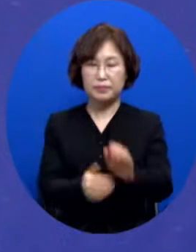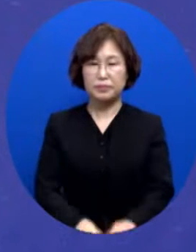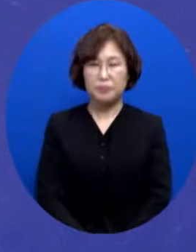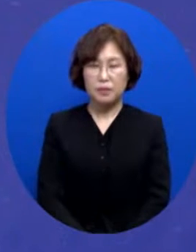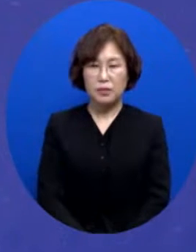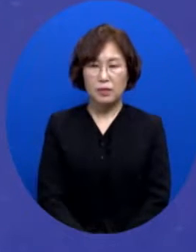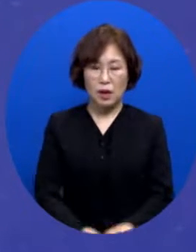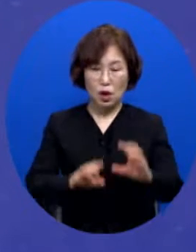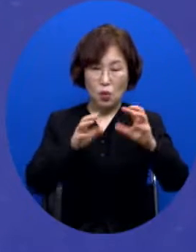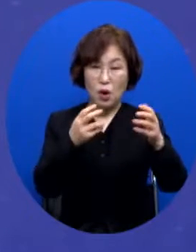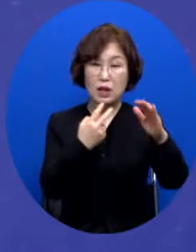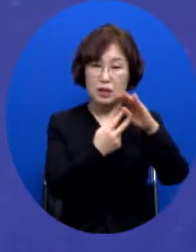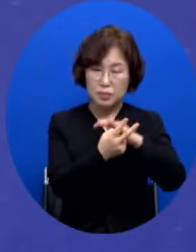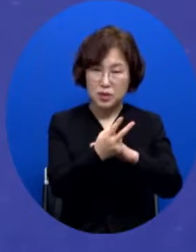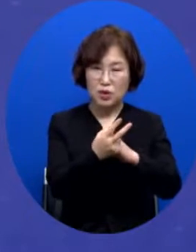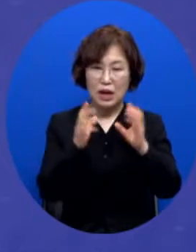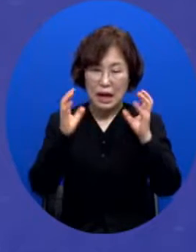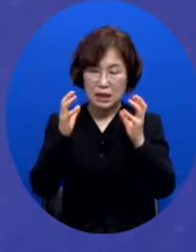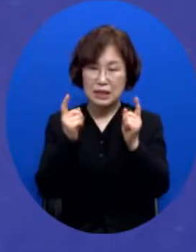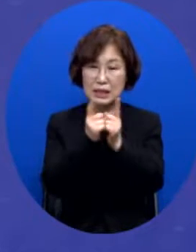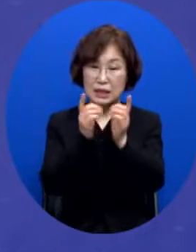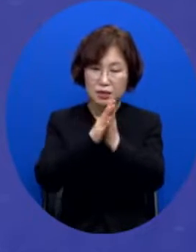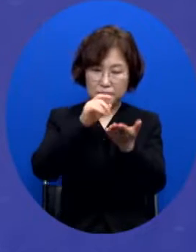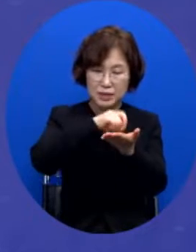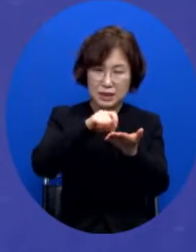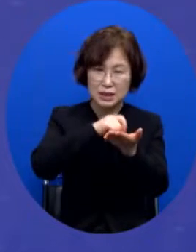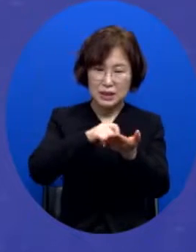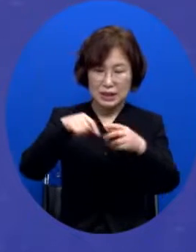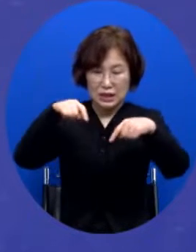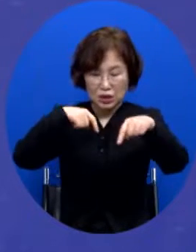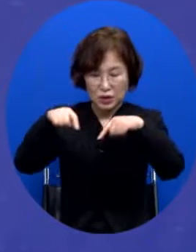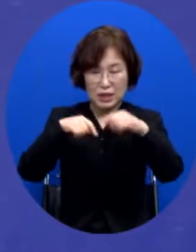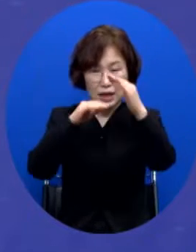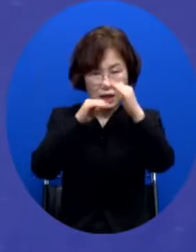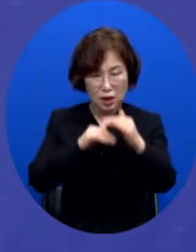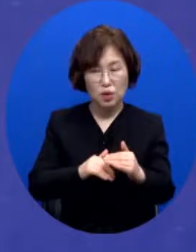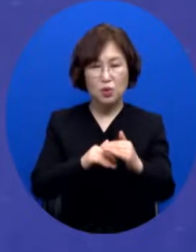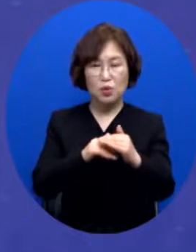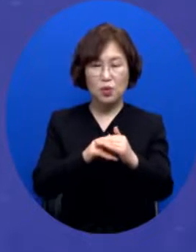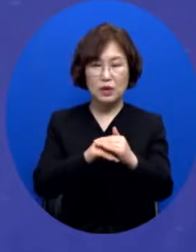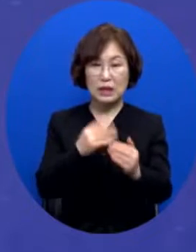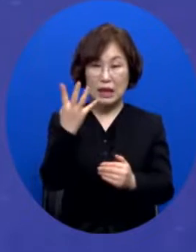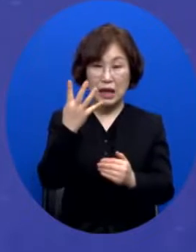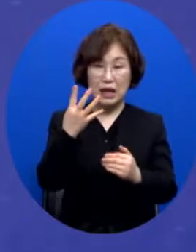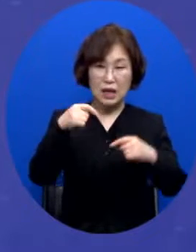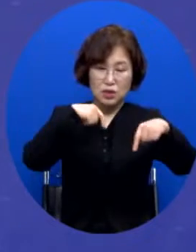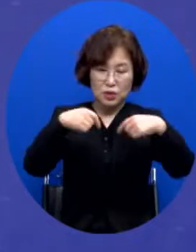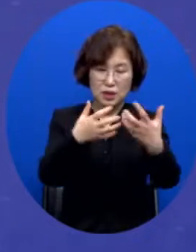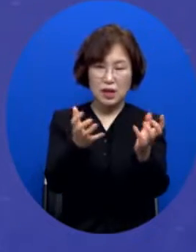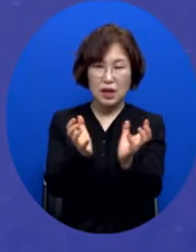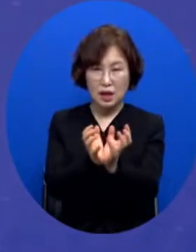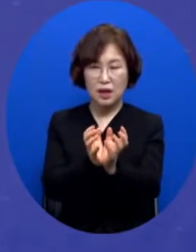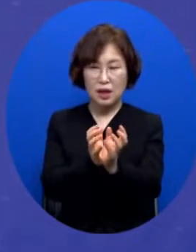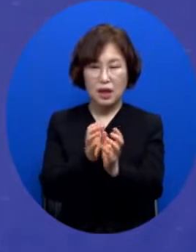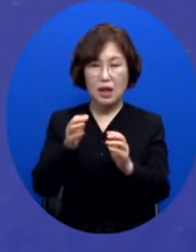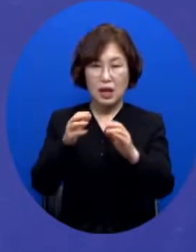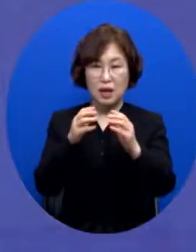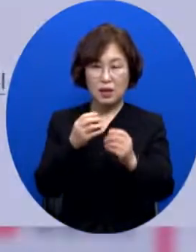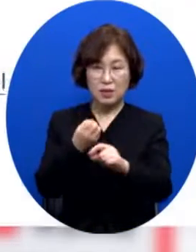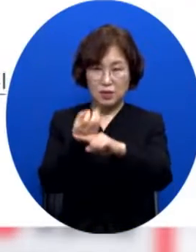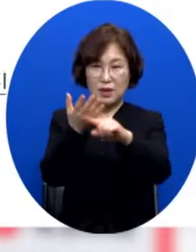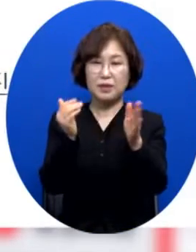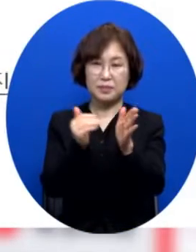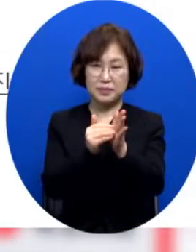월드비전이 어린이들이 직접 작성한 정책 제안 몸과 편지를 4개 정당 돼서 후보 캠프에 전달했습니다